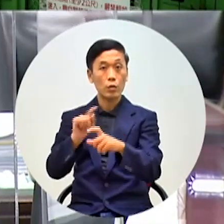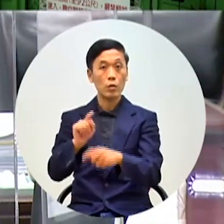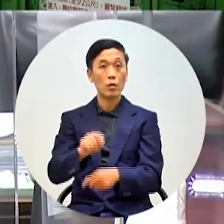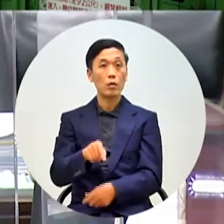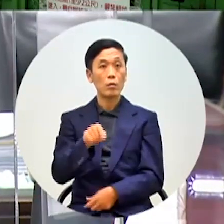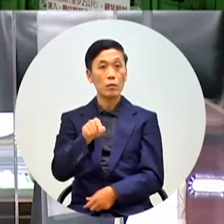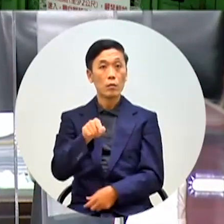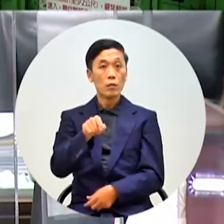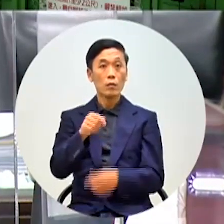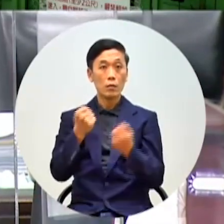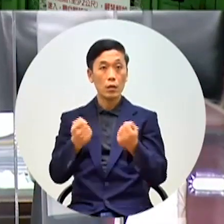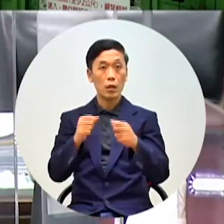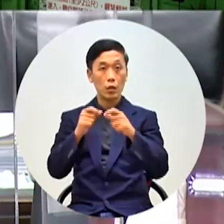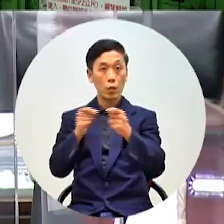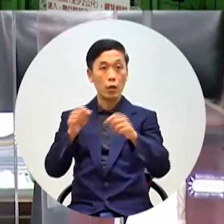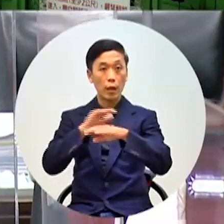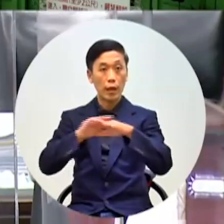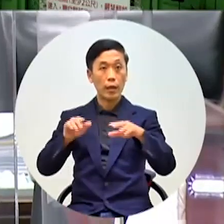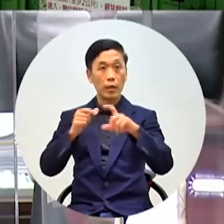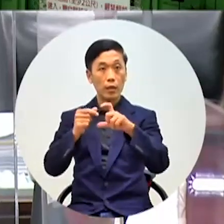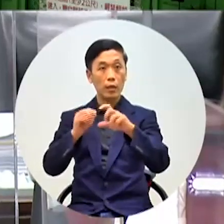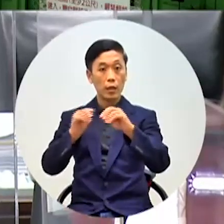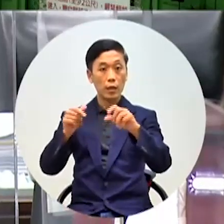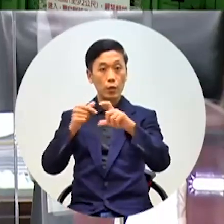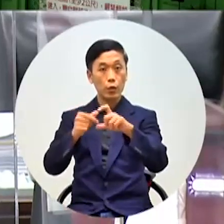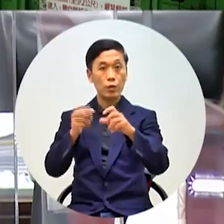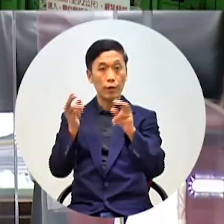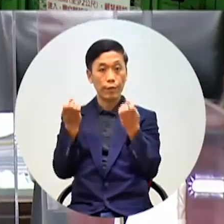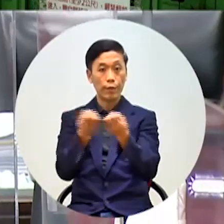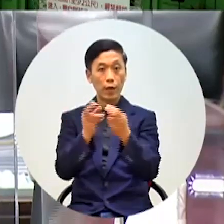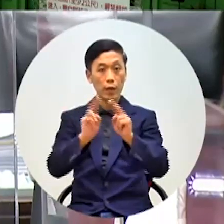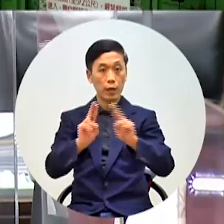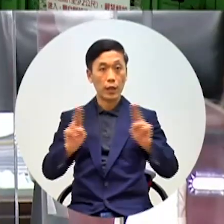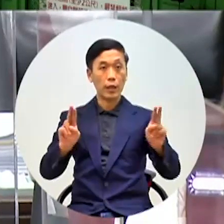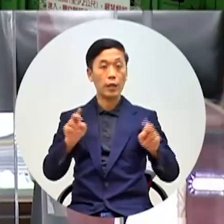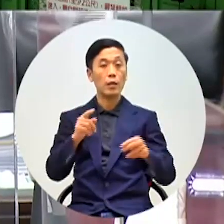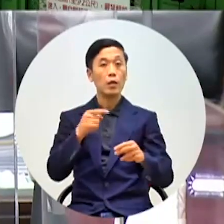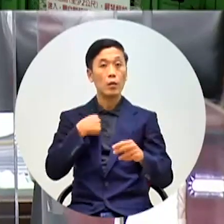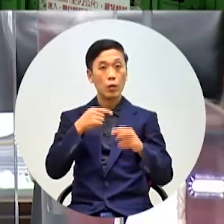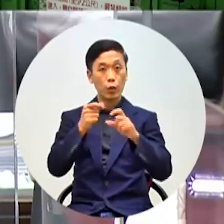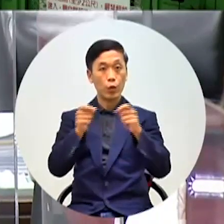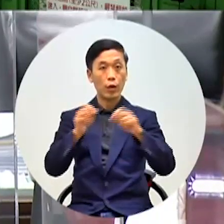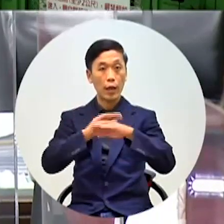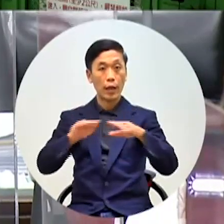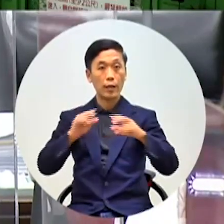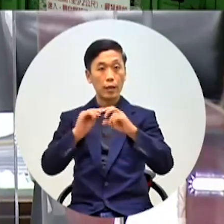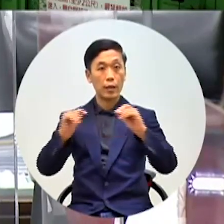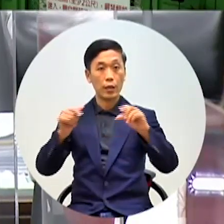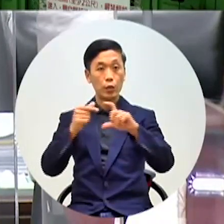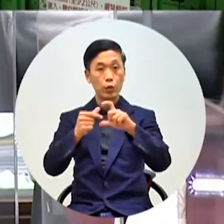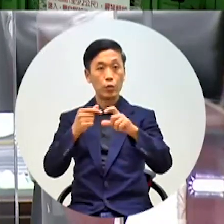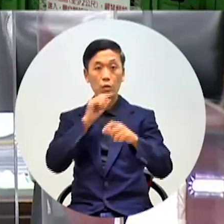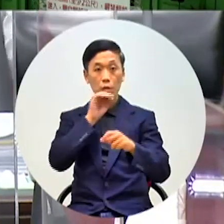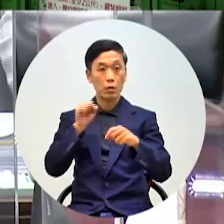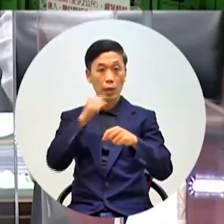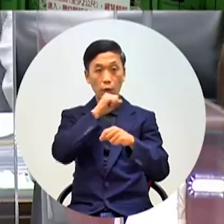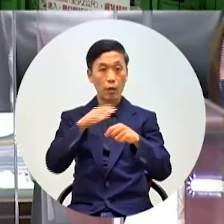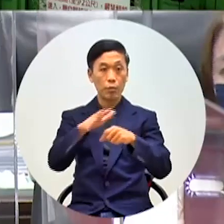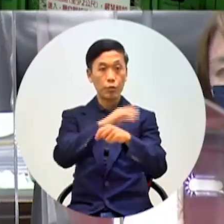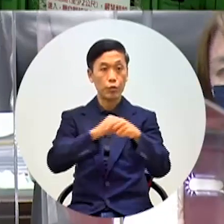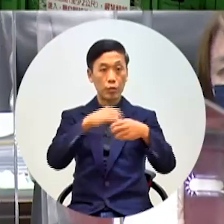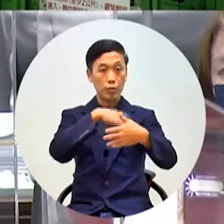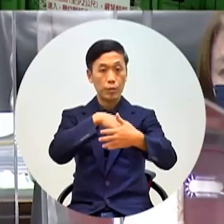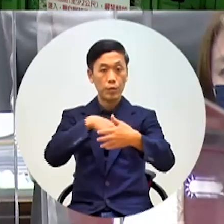伊是阮永安地区发电，但是阮永安地区既然是全台湾内底台电上班